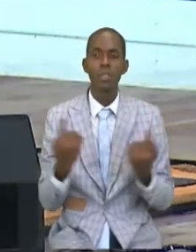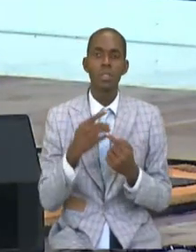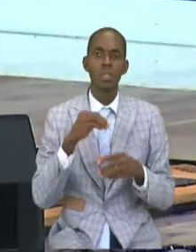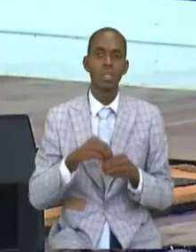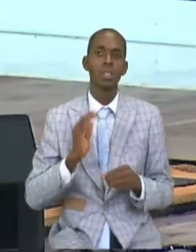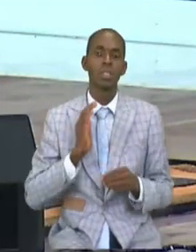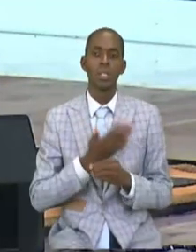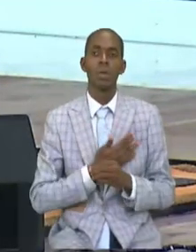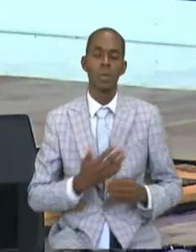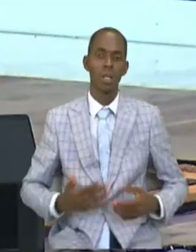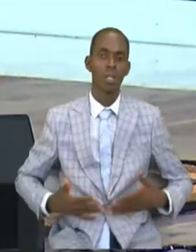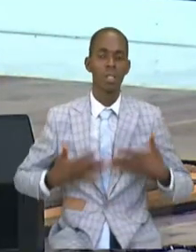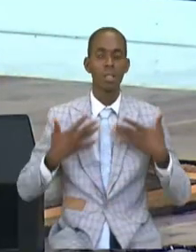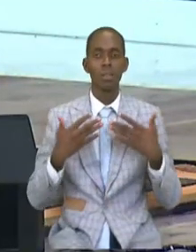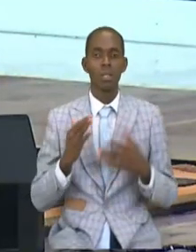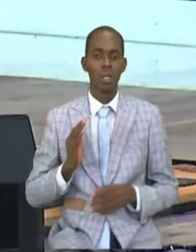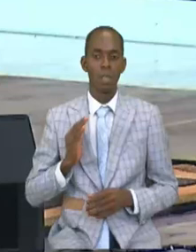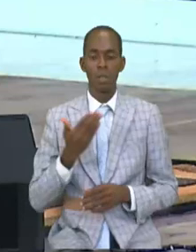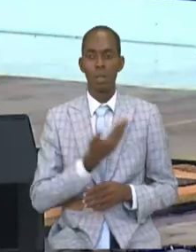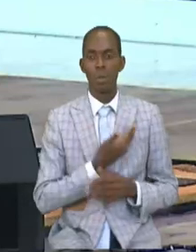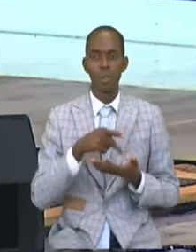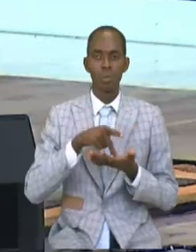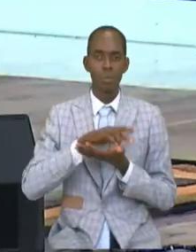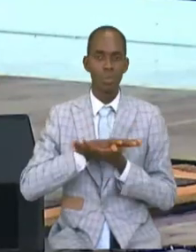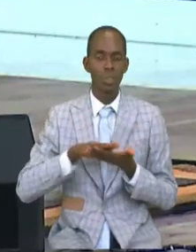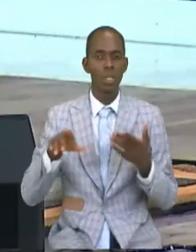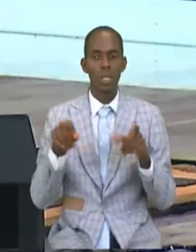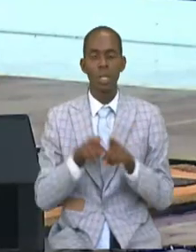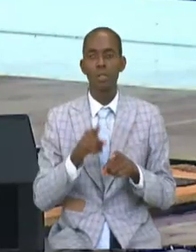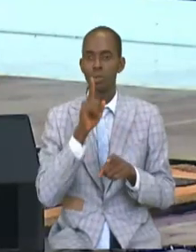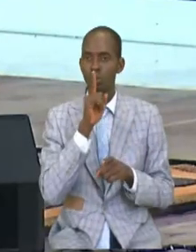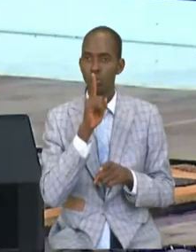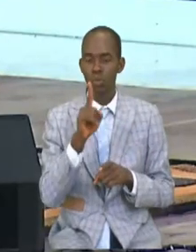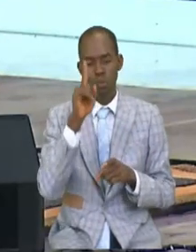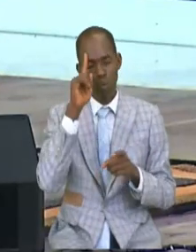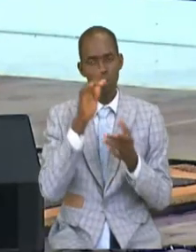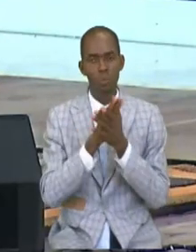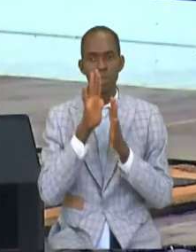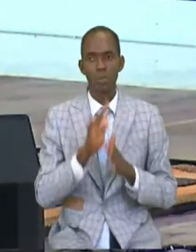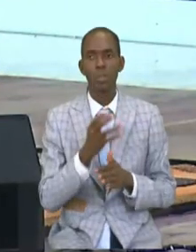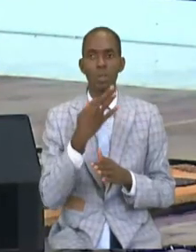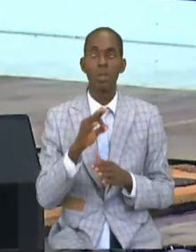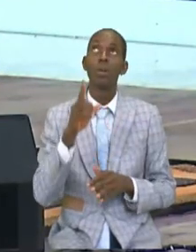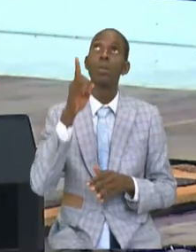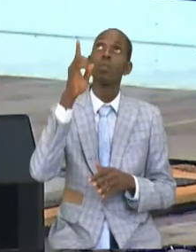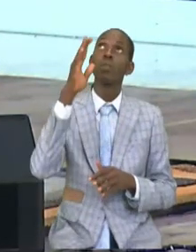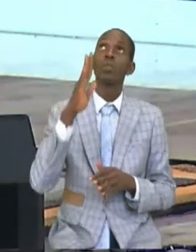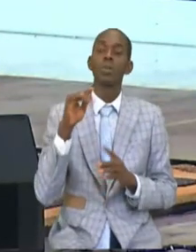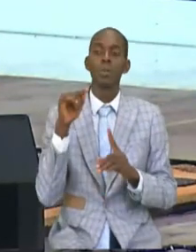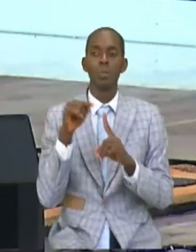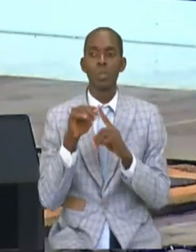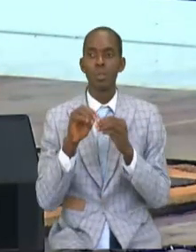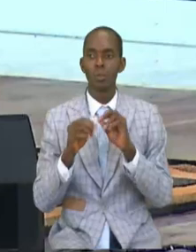dans notre vie. Notre pureté en tant que de vrais saints de Dieu. Troisième